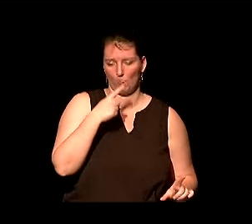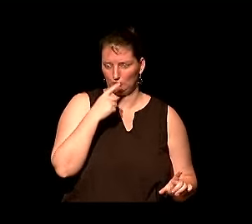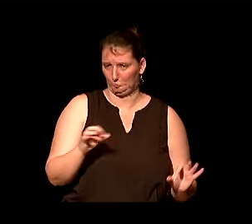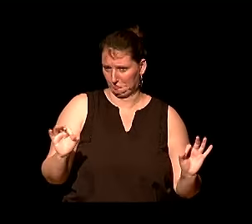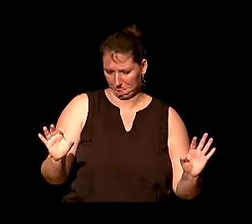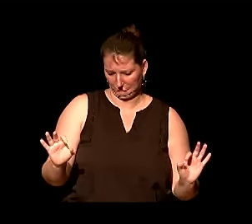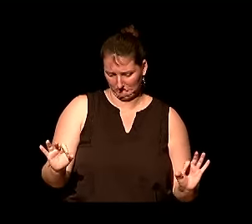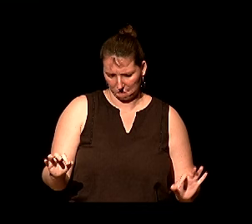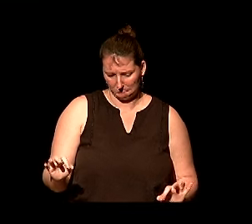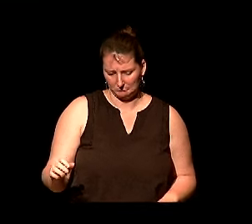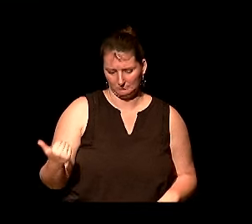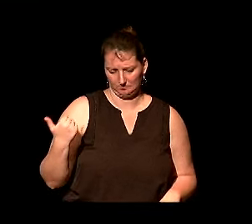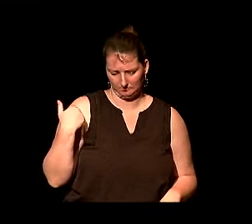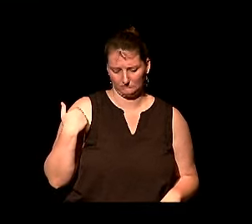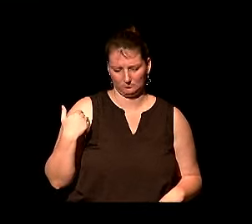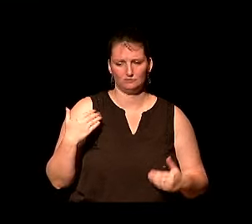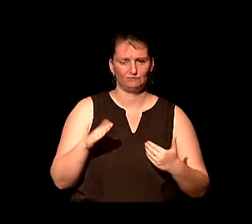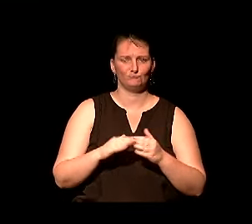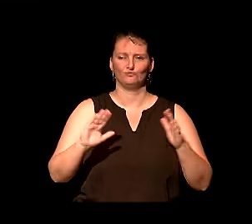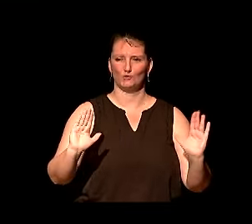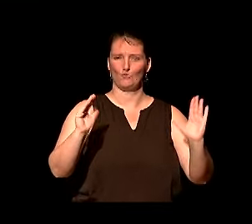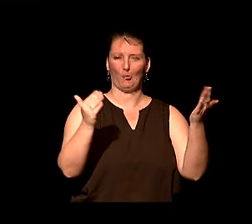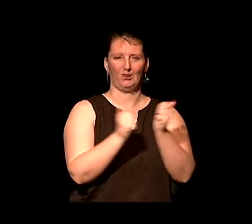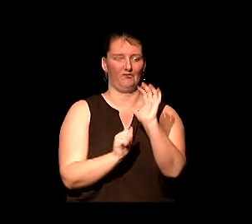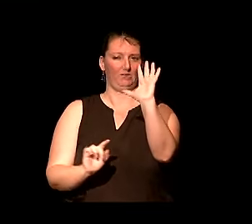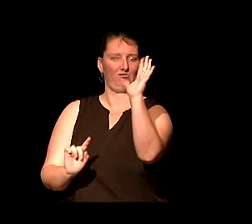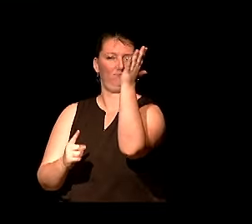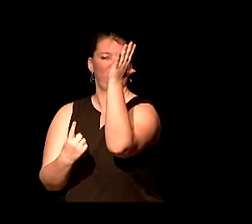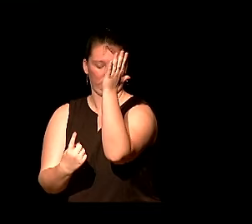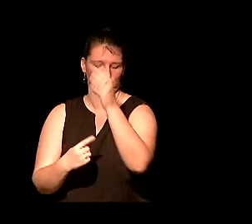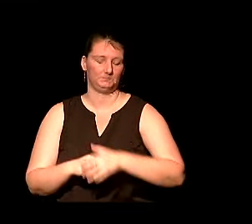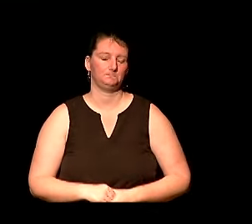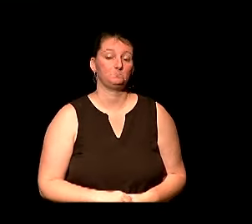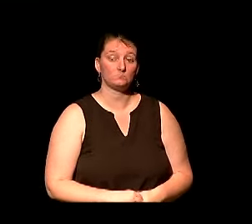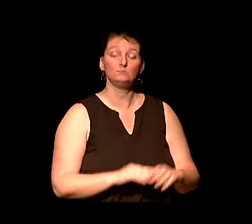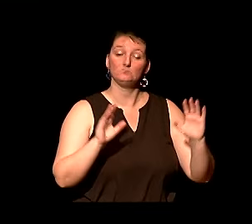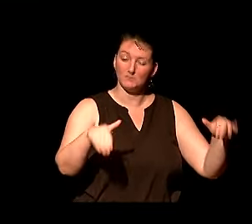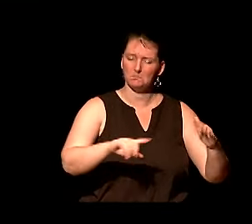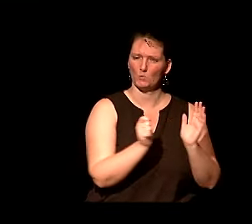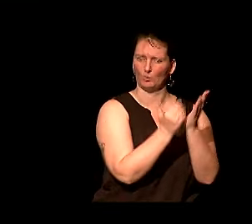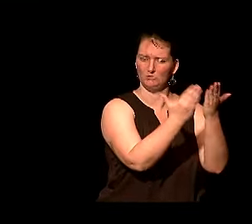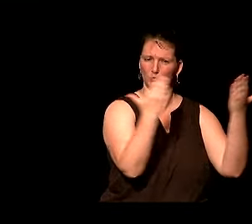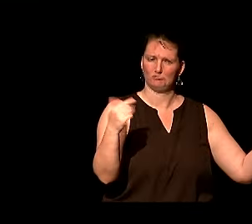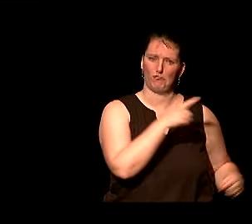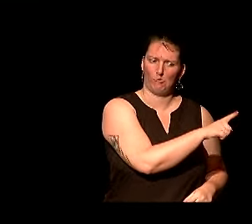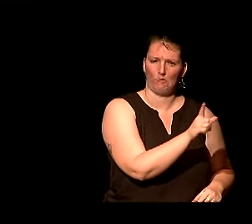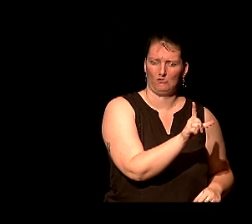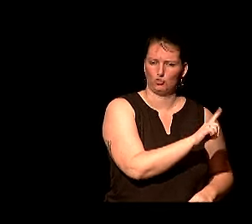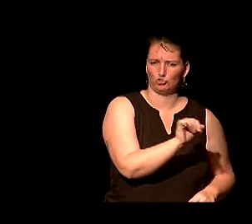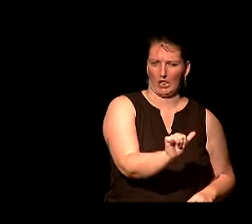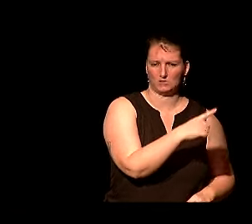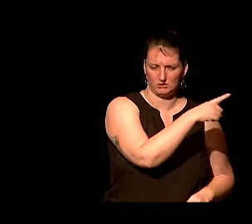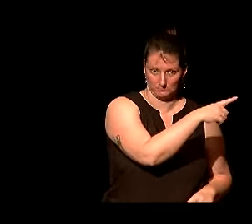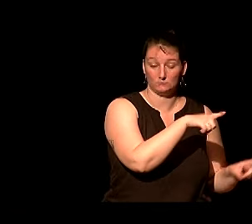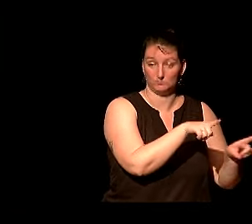j'ai rapproché donc de La fille du bois maudit. De même, dans cette exposition The Development of Impressionism, il y avait d'exposer une version